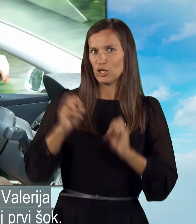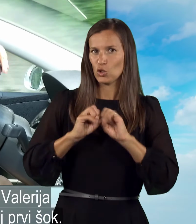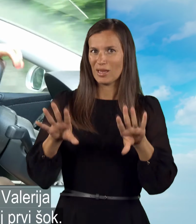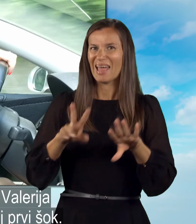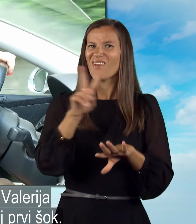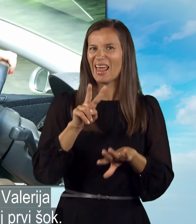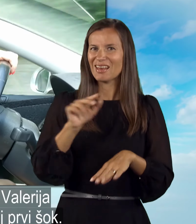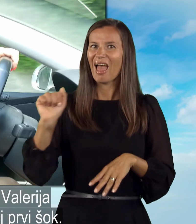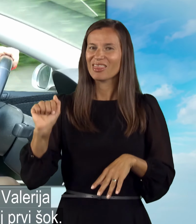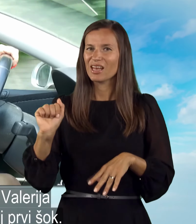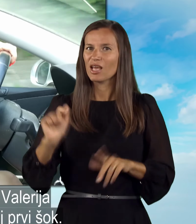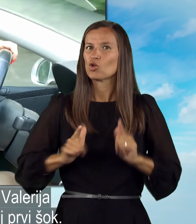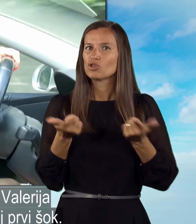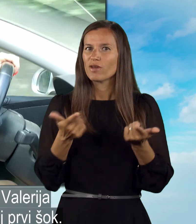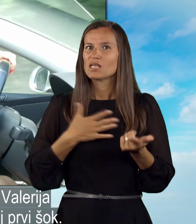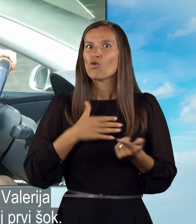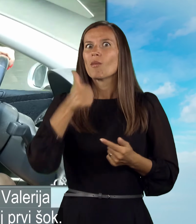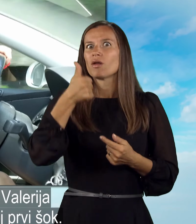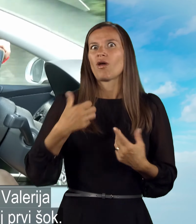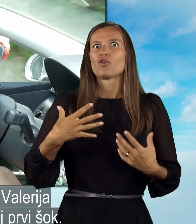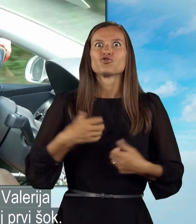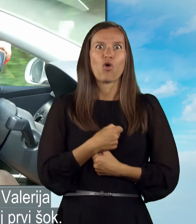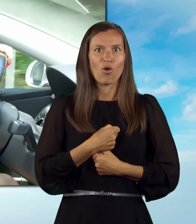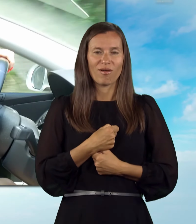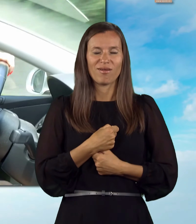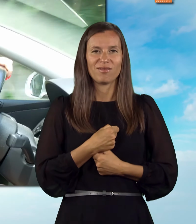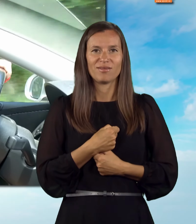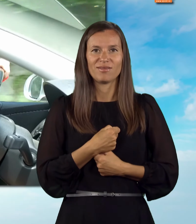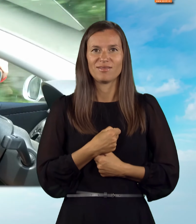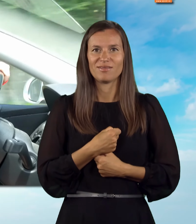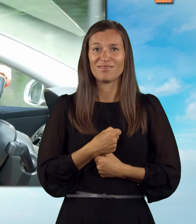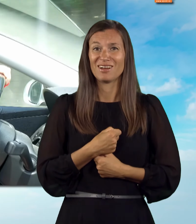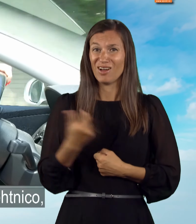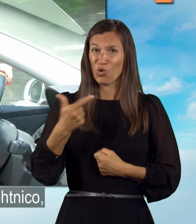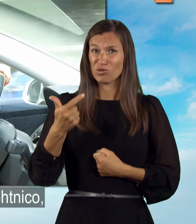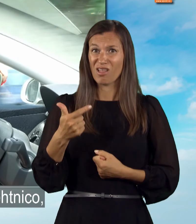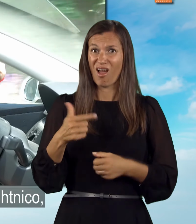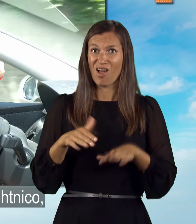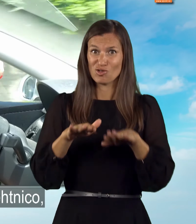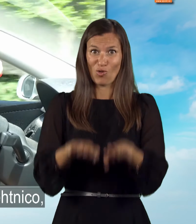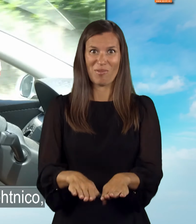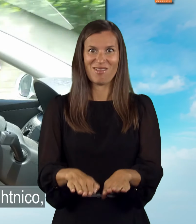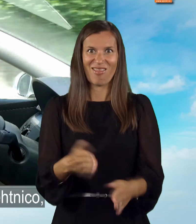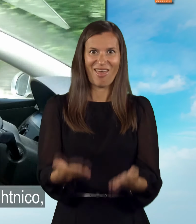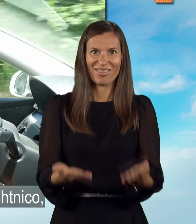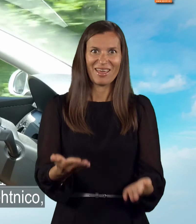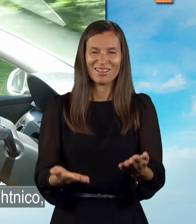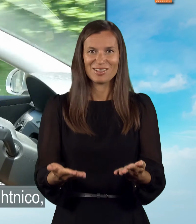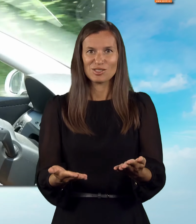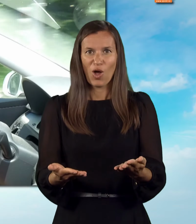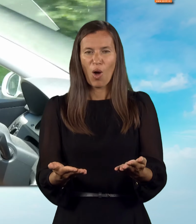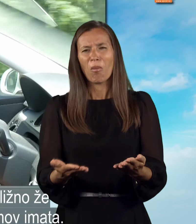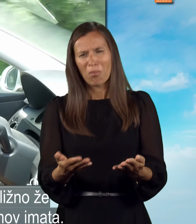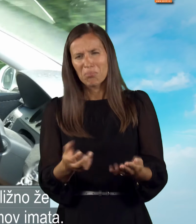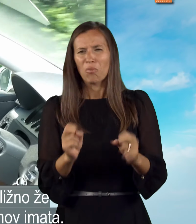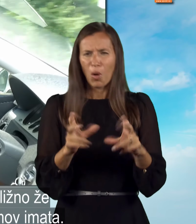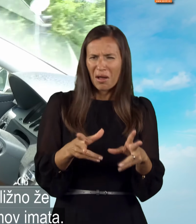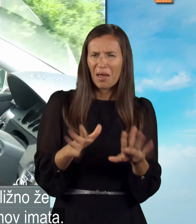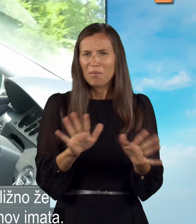prejšnji oddaji sta Valerija in Andrej doživela svoj prvi šok. Ko sta stopila na tehtenco, se mi zdi,